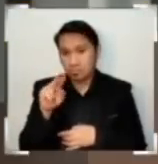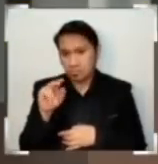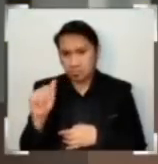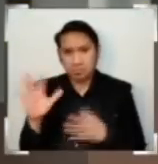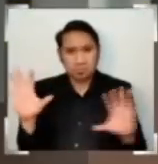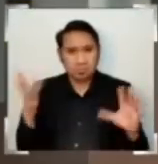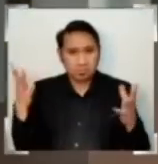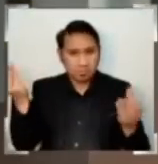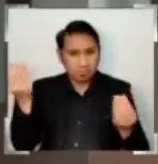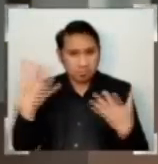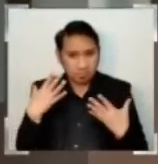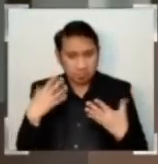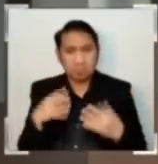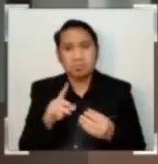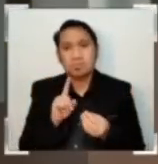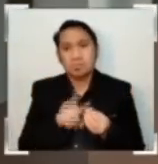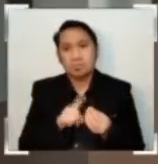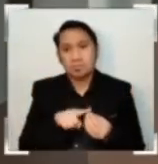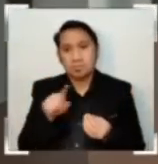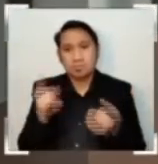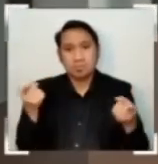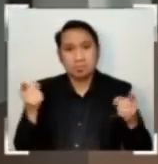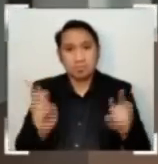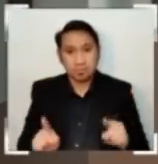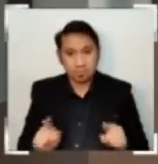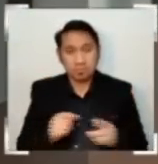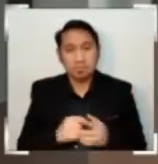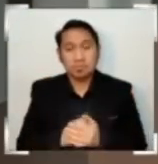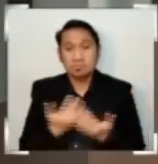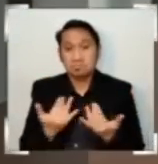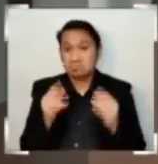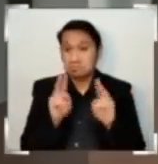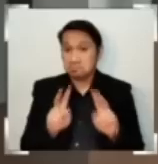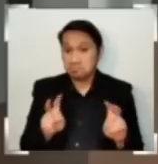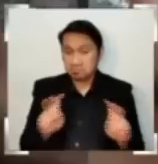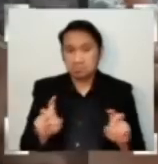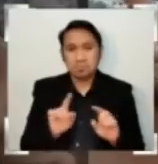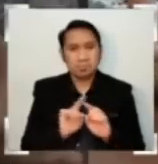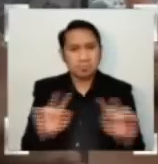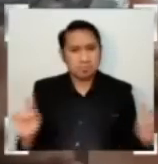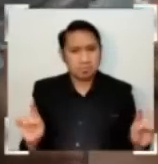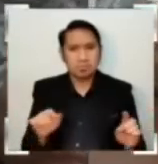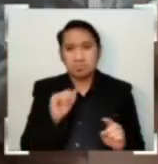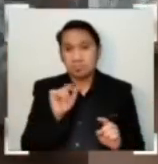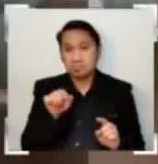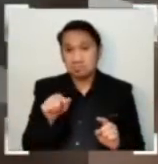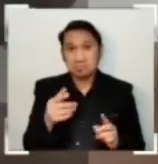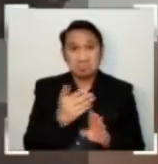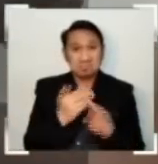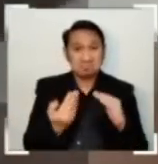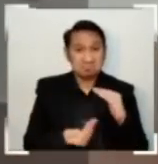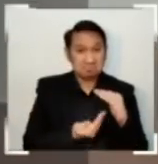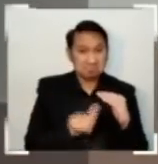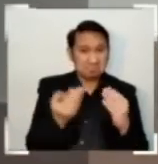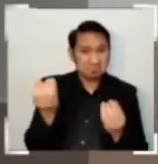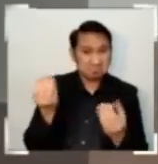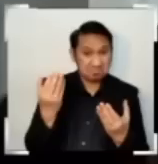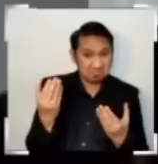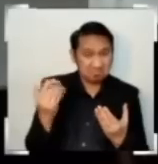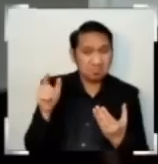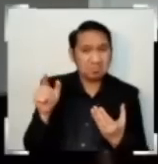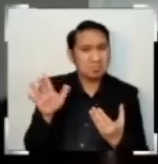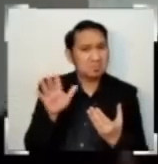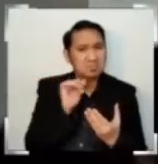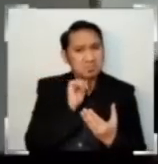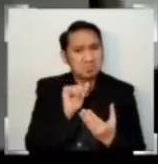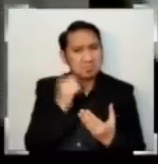na impormasyon tungkol sa insidente. Iimbisigan daw nila ito pero sa inisyal na impormasyong nakuha ng Marina, hindi raw namatayan